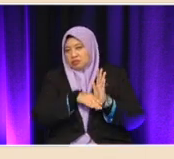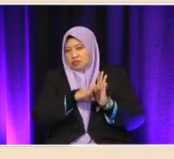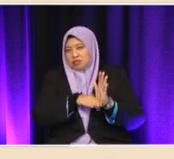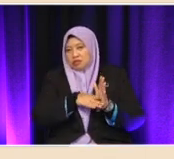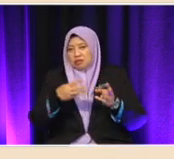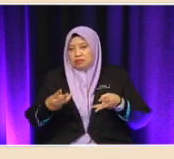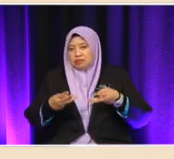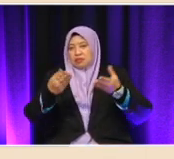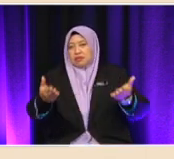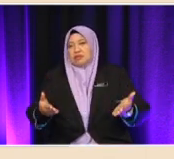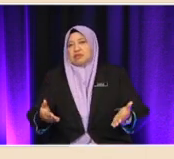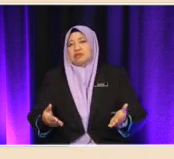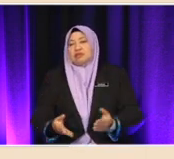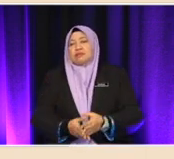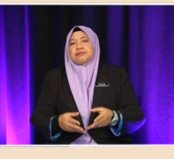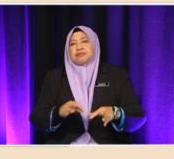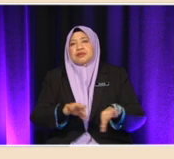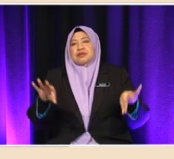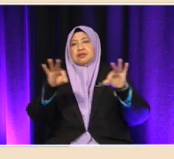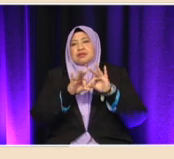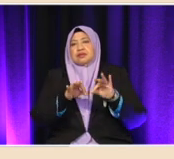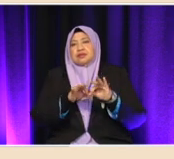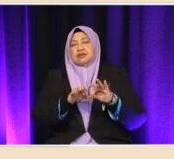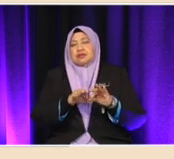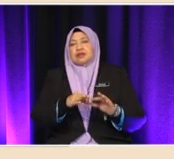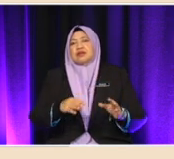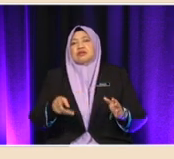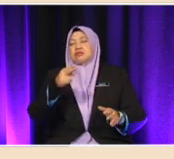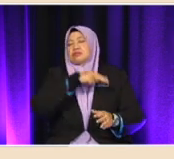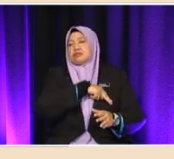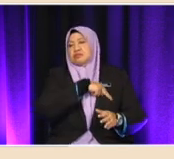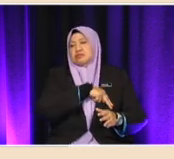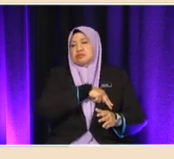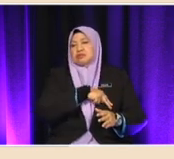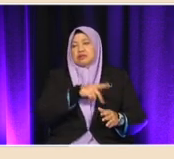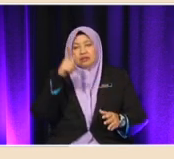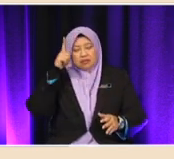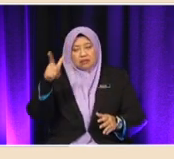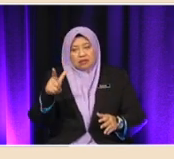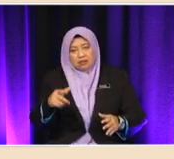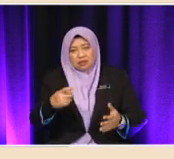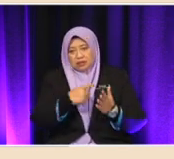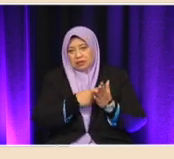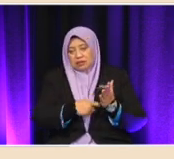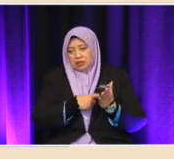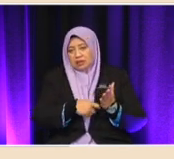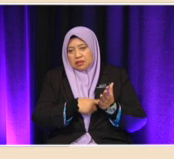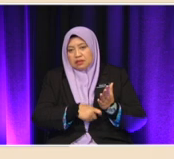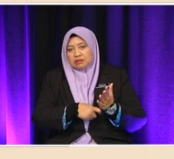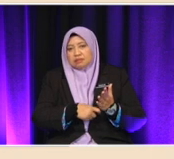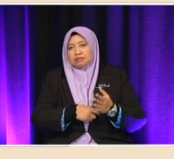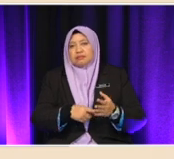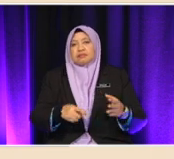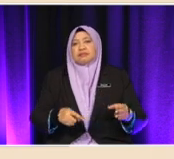dia hanya pentingkan keuntungan sebenarnya dilihat ada penentu penawaran adalah kita lihat